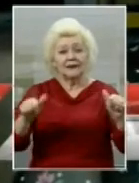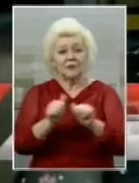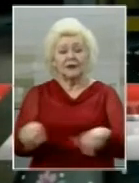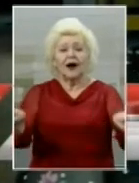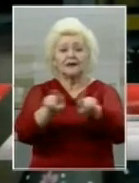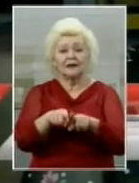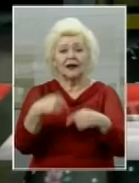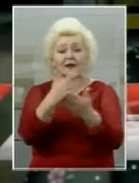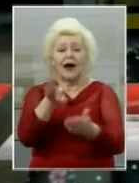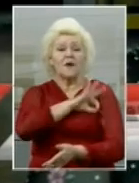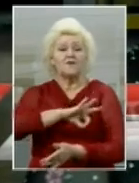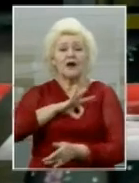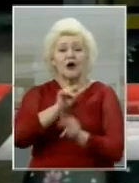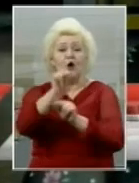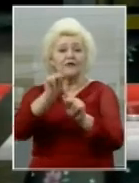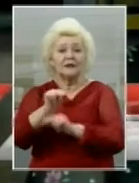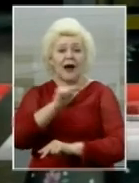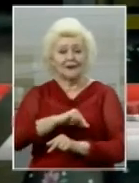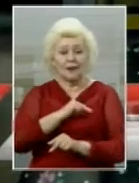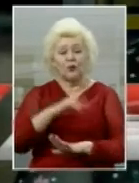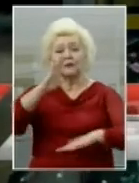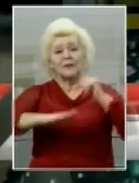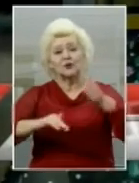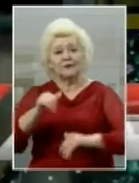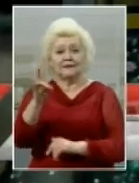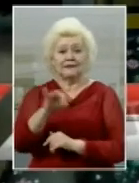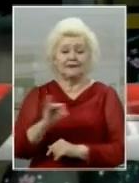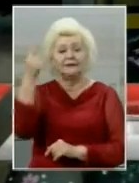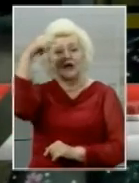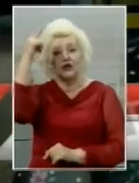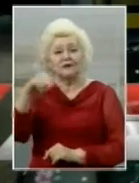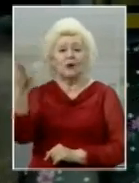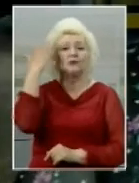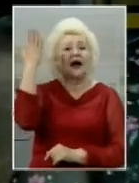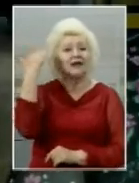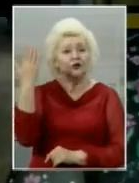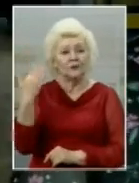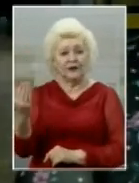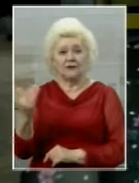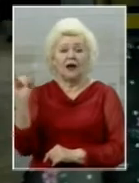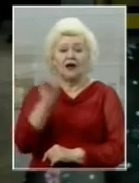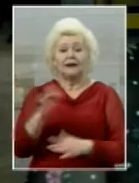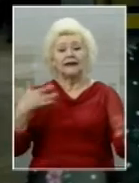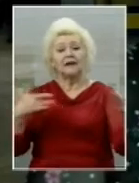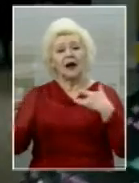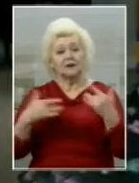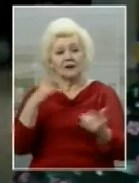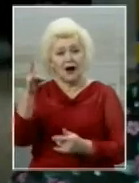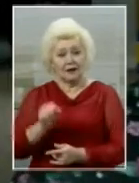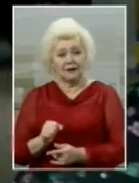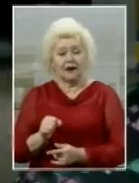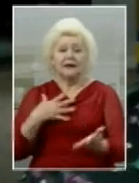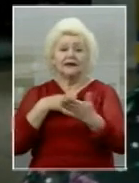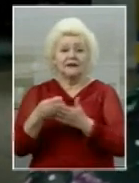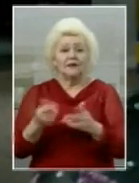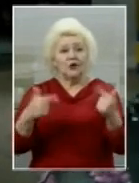така виховна робота і професійно, і творча, і талановита, і театральна. На